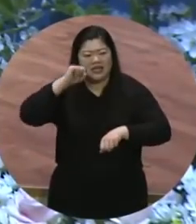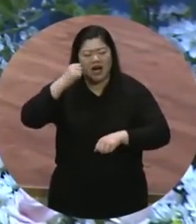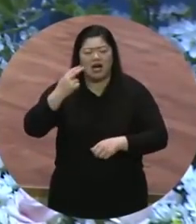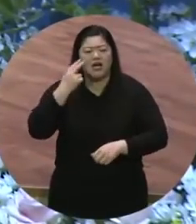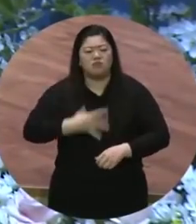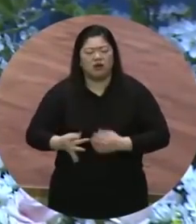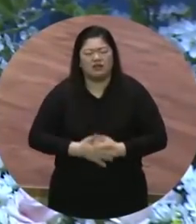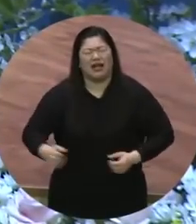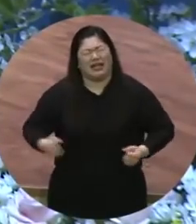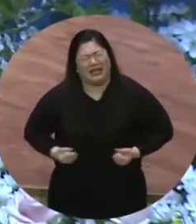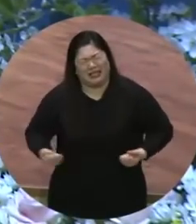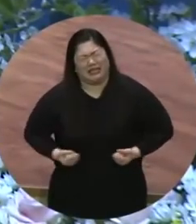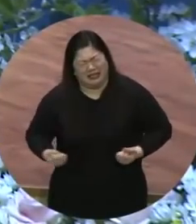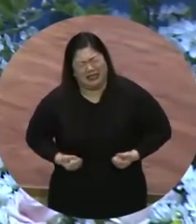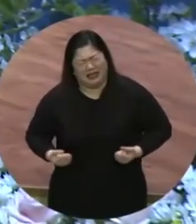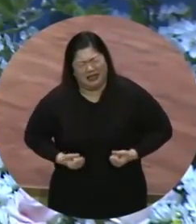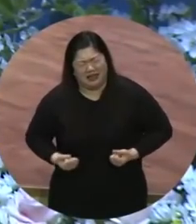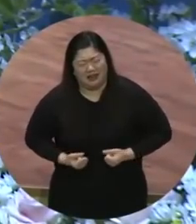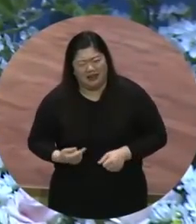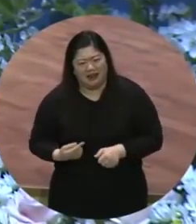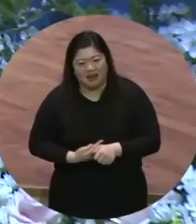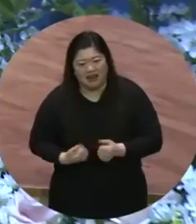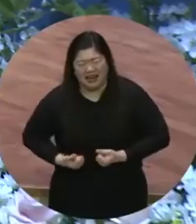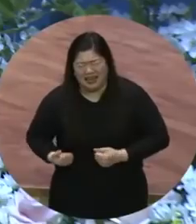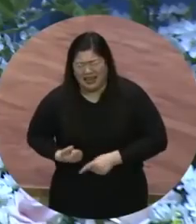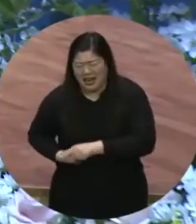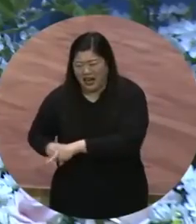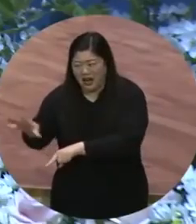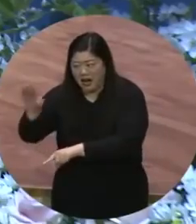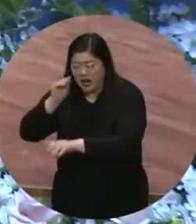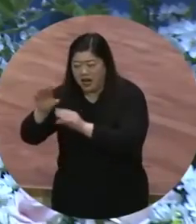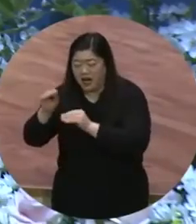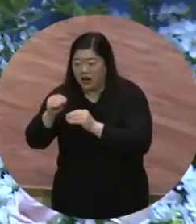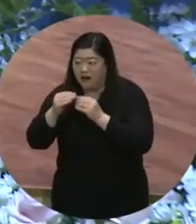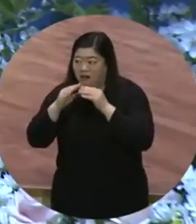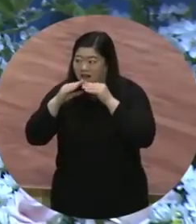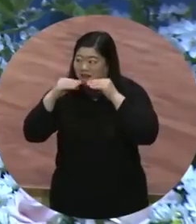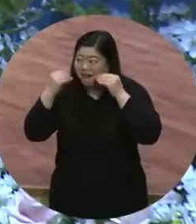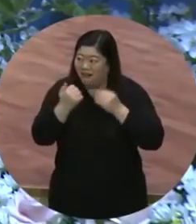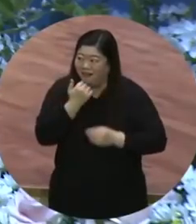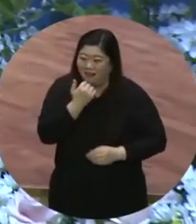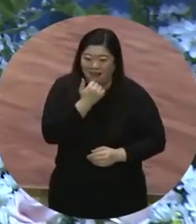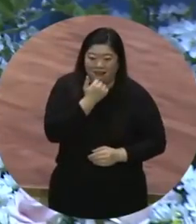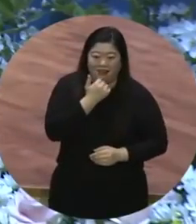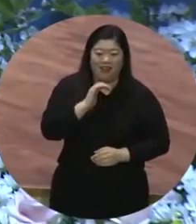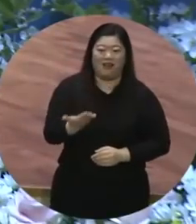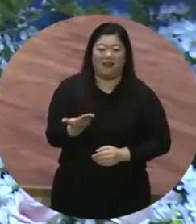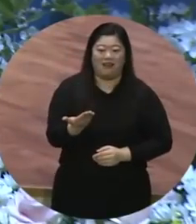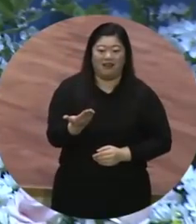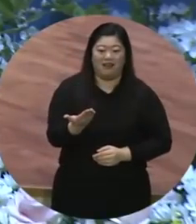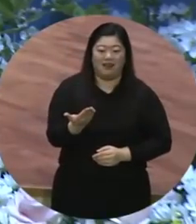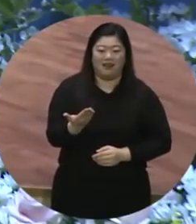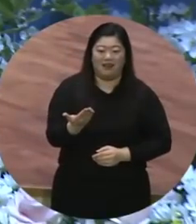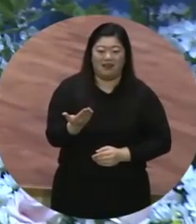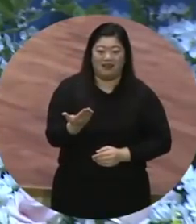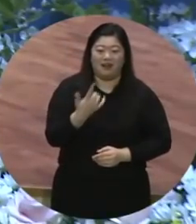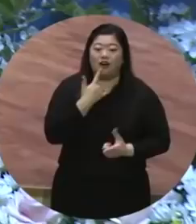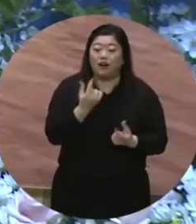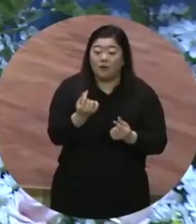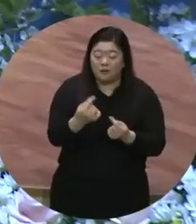반응하고 치유된다 그랬어요. 내가 믿음이 좀 약해도요, 믿음이 좀 약해도